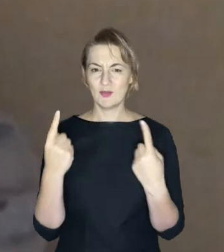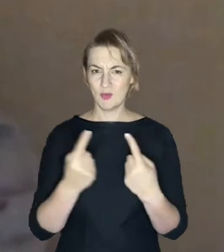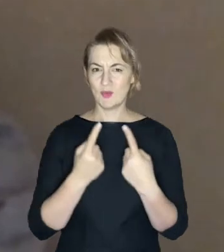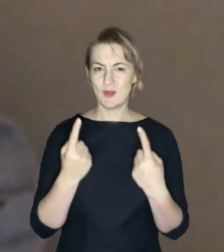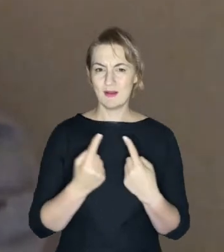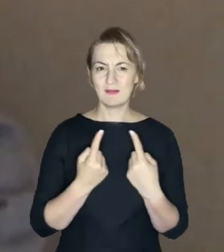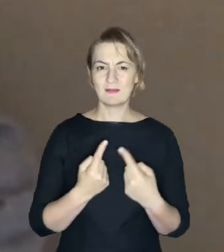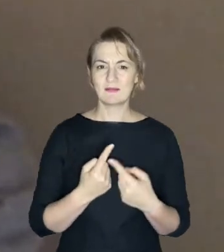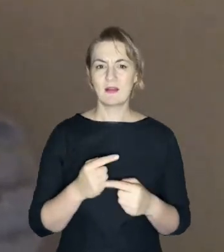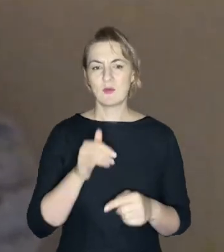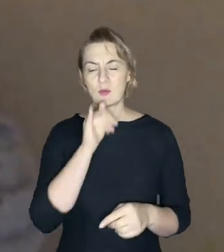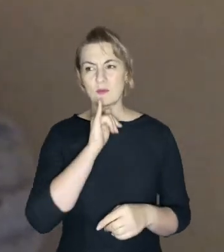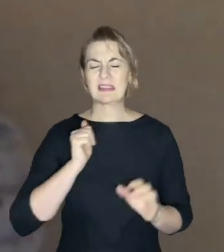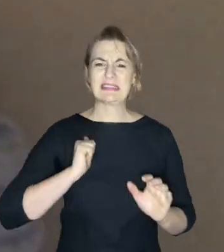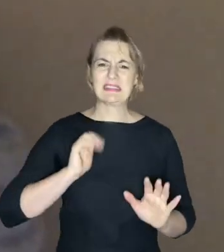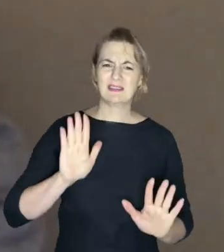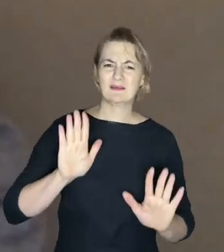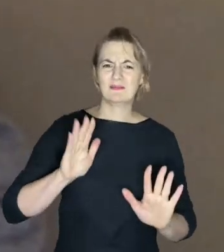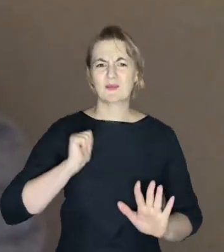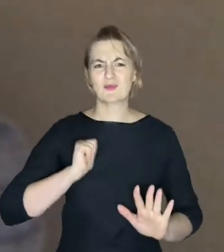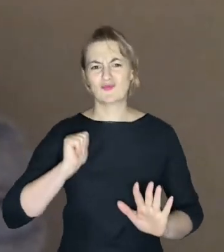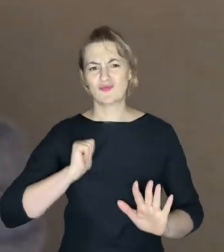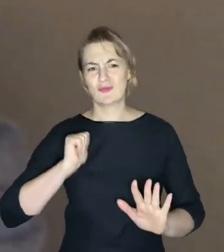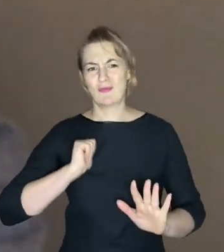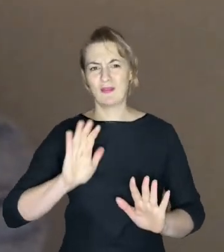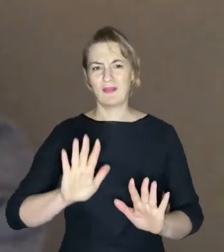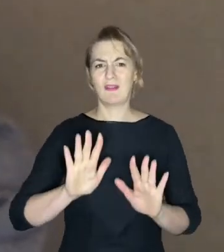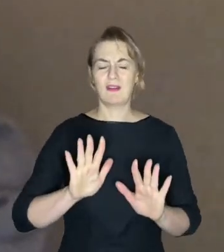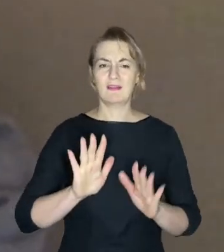próbą przeczekania, handlowania,